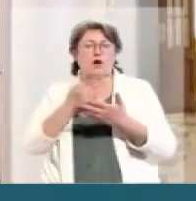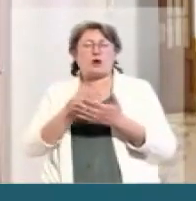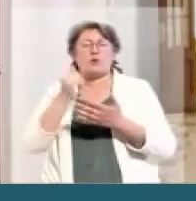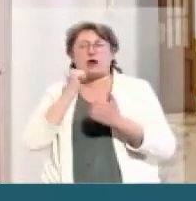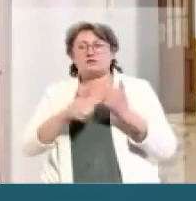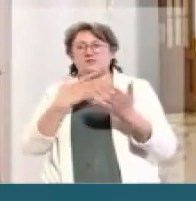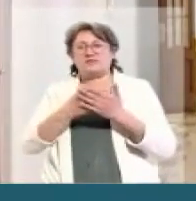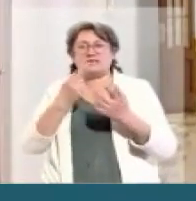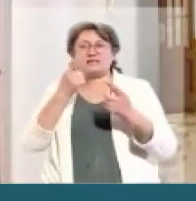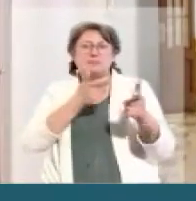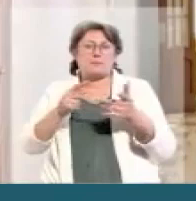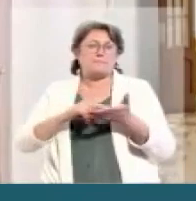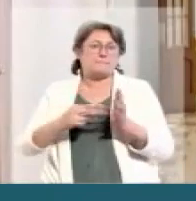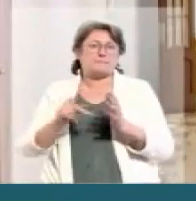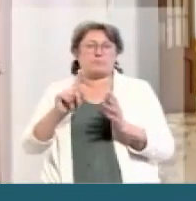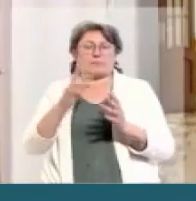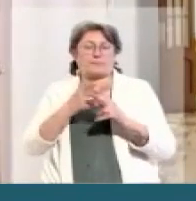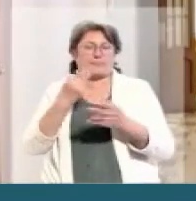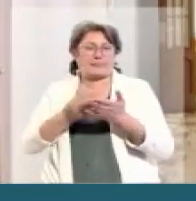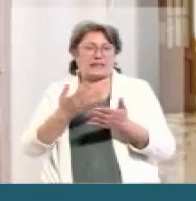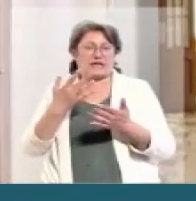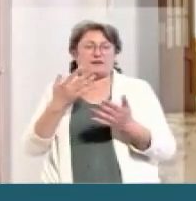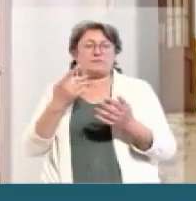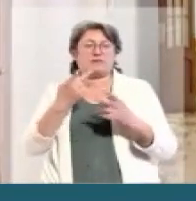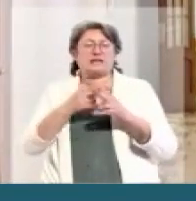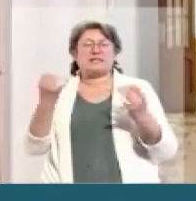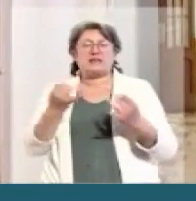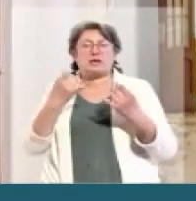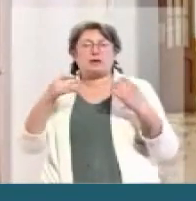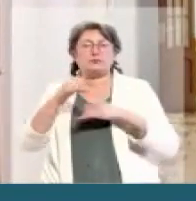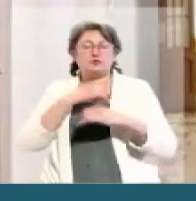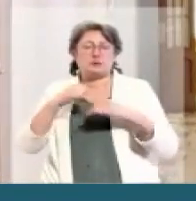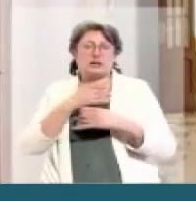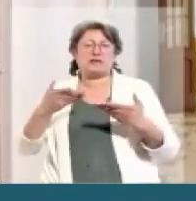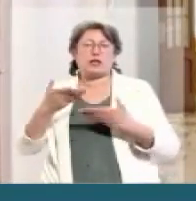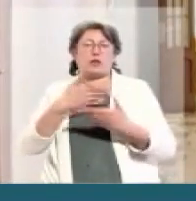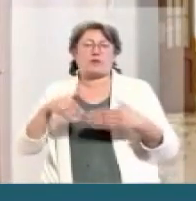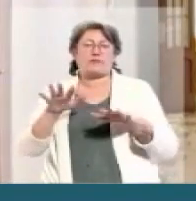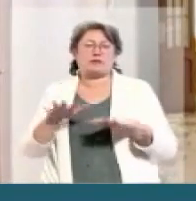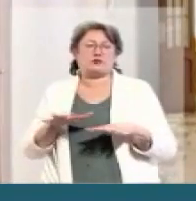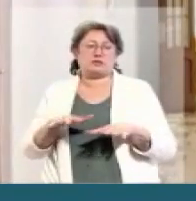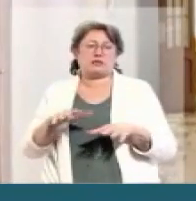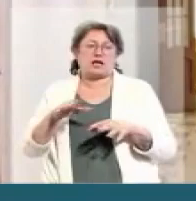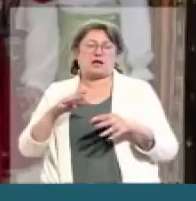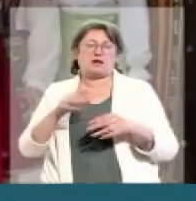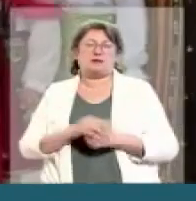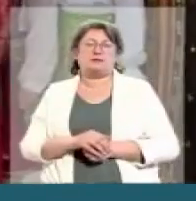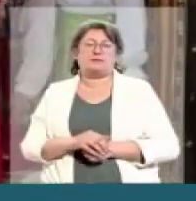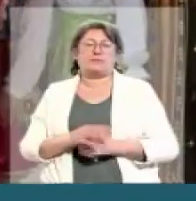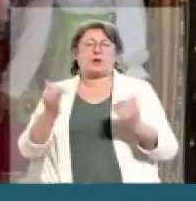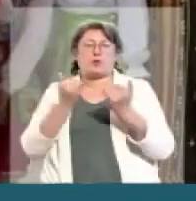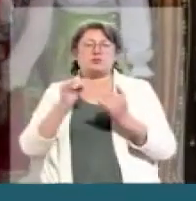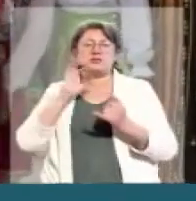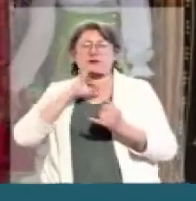бесценная информация, которая дорогого стоит. Поэтому сегодня интересное обсуждение в диалоговой площадке, в дискуссионной.